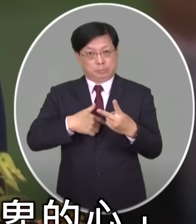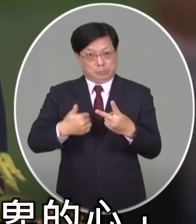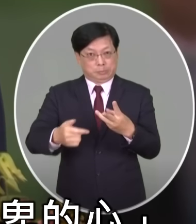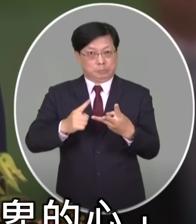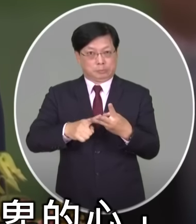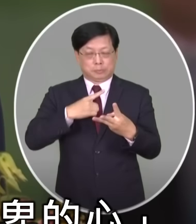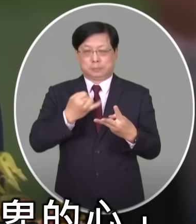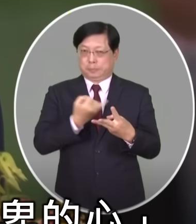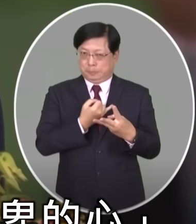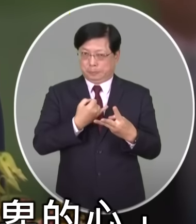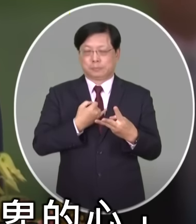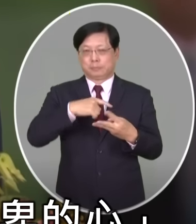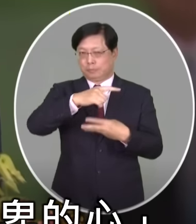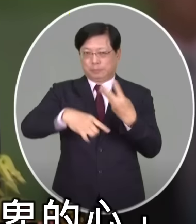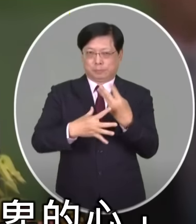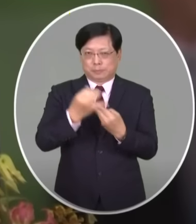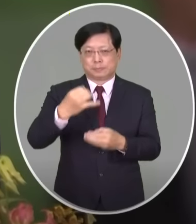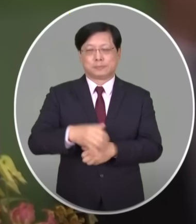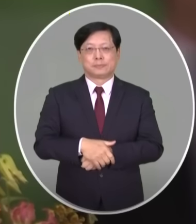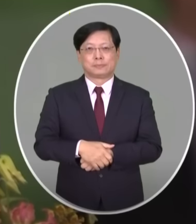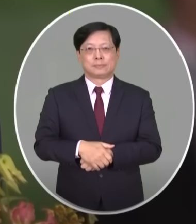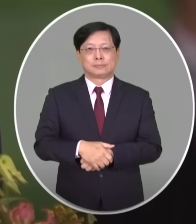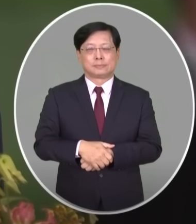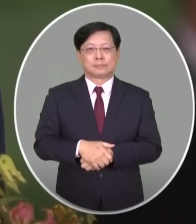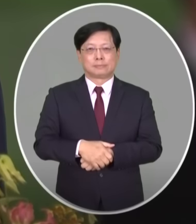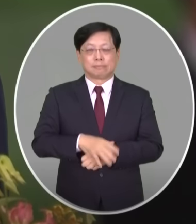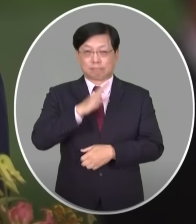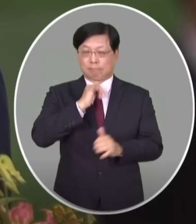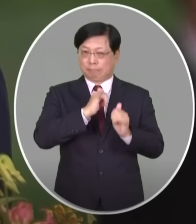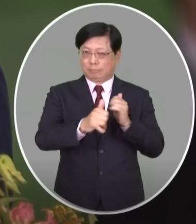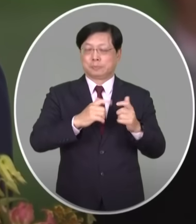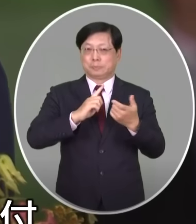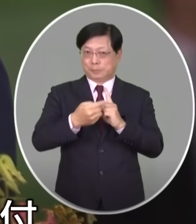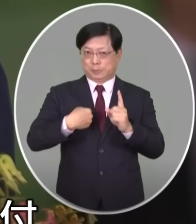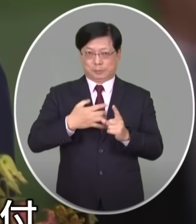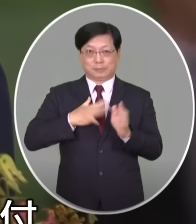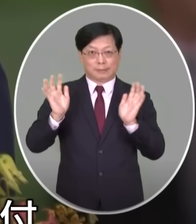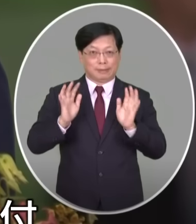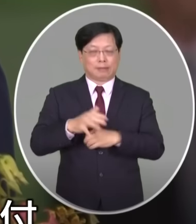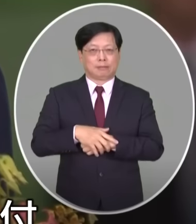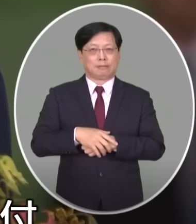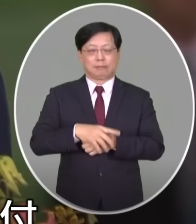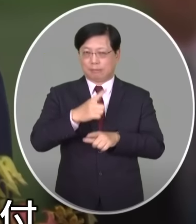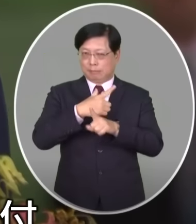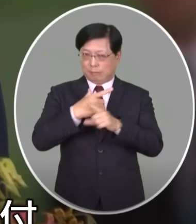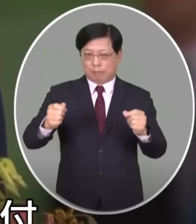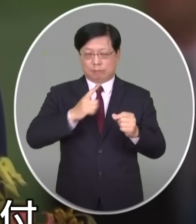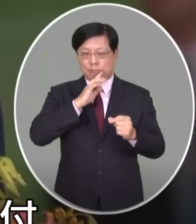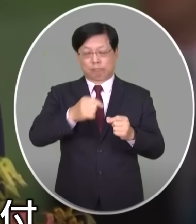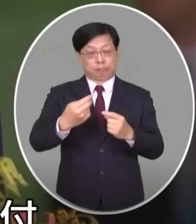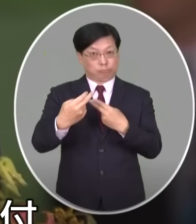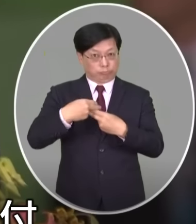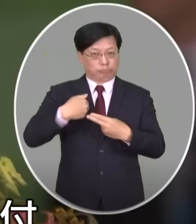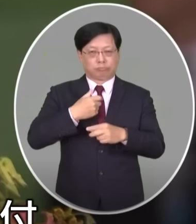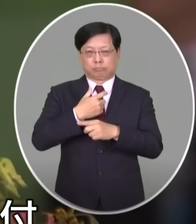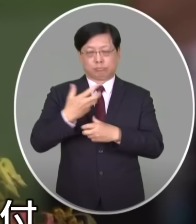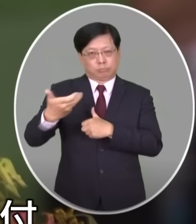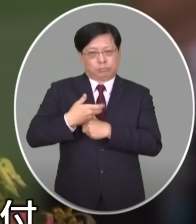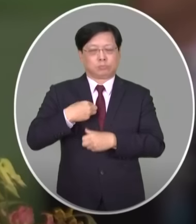存谦卑的心，视民如亲，不愧于每一份信赖与托